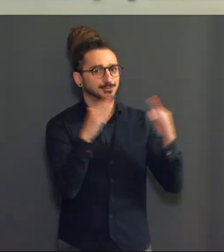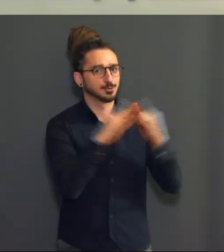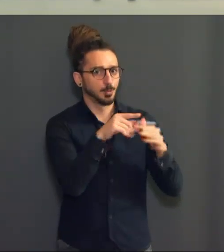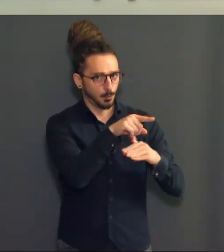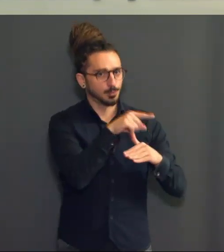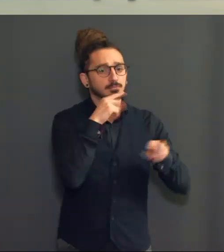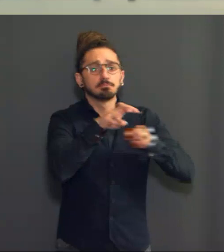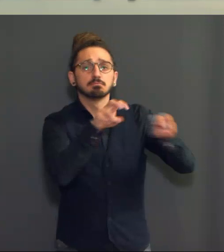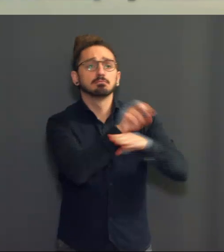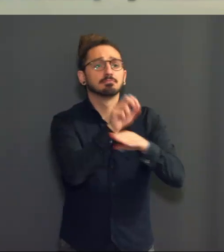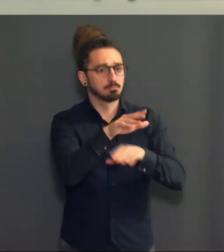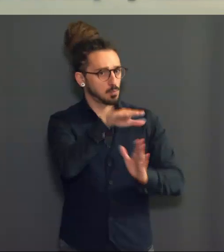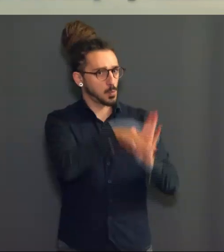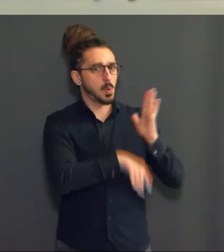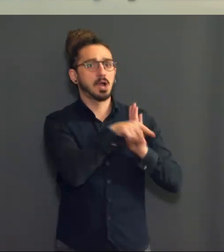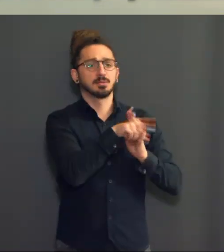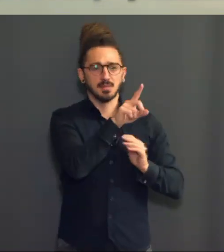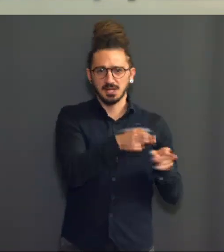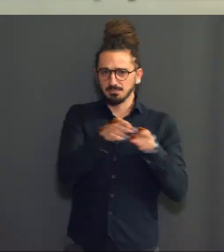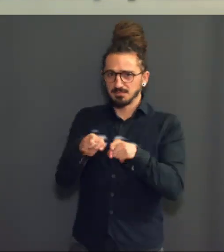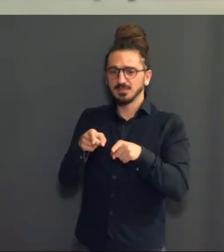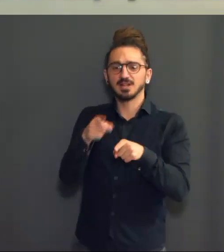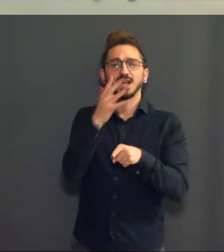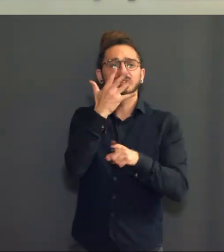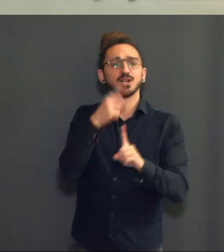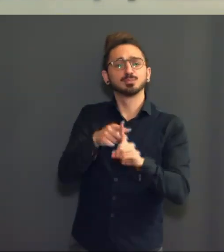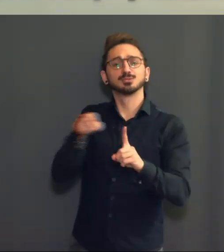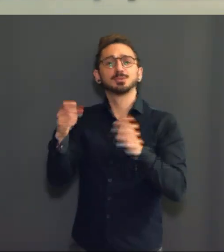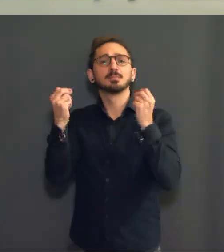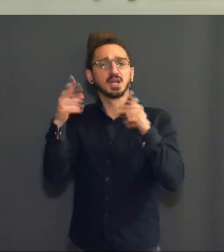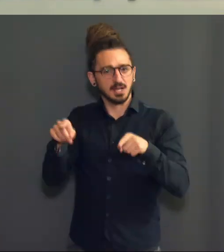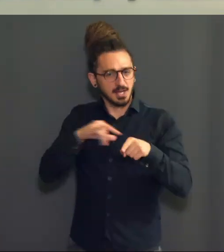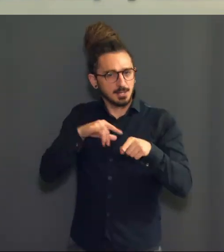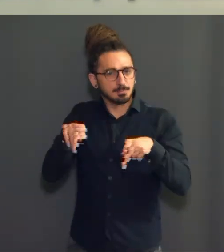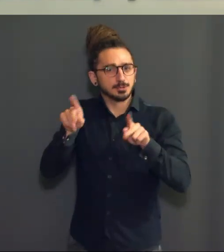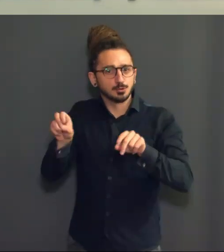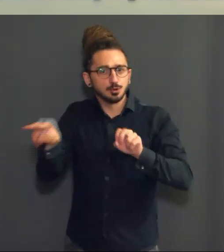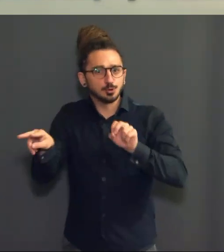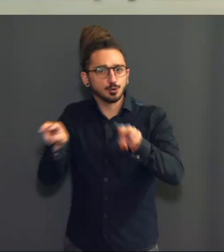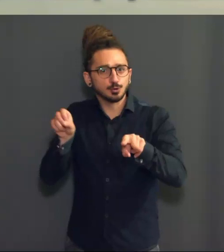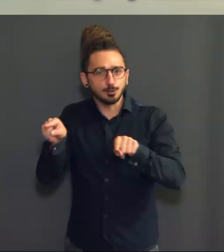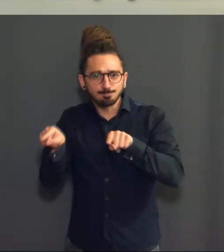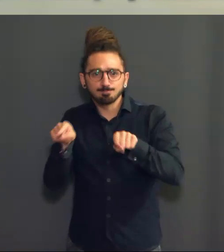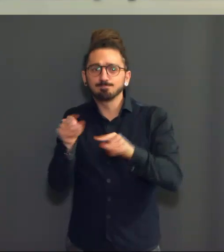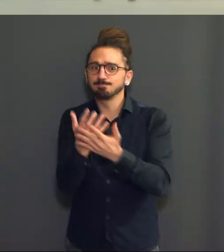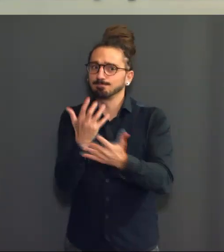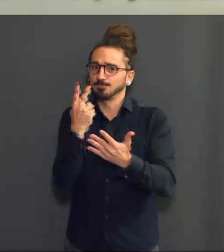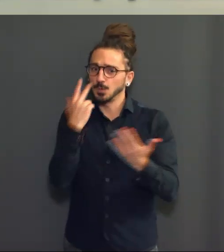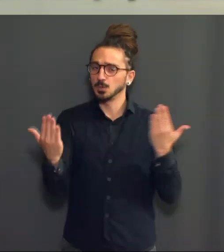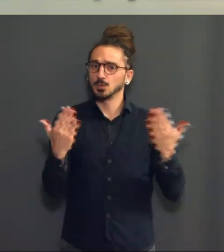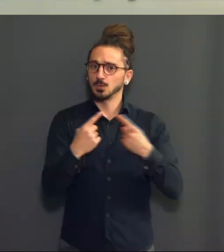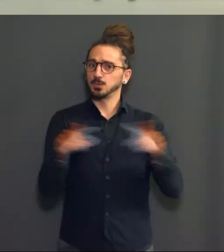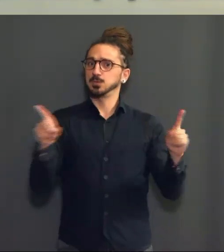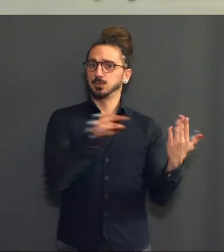fut moins le cas pour le premier week-end des vacances de Pâques. heureusement, j'ai envie de dire, après le lundi de